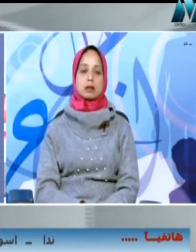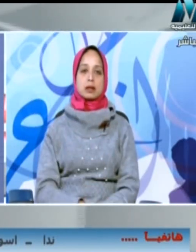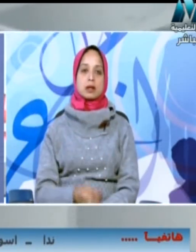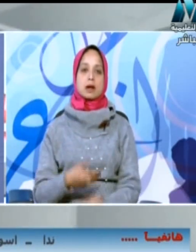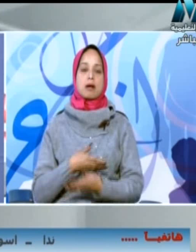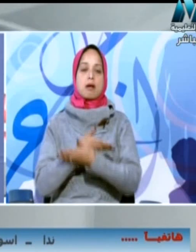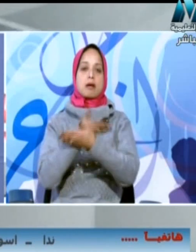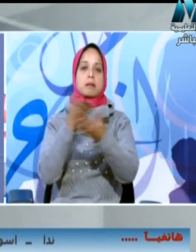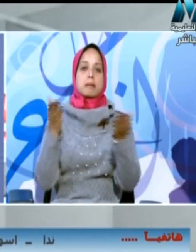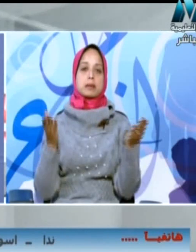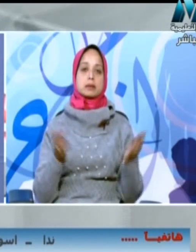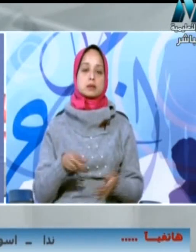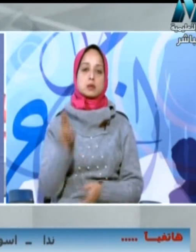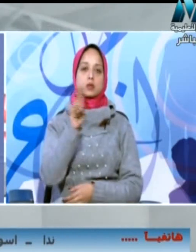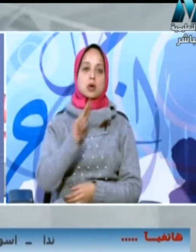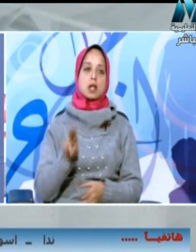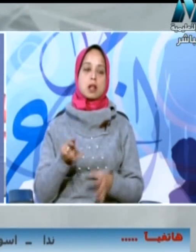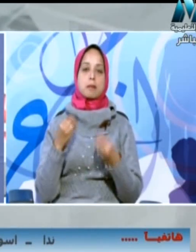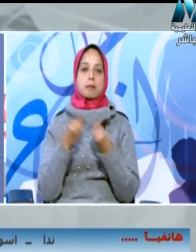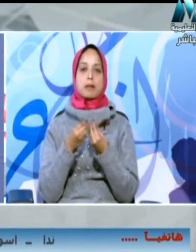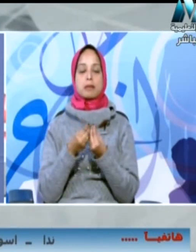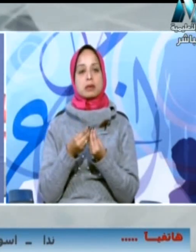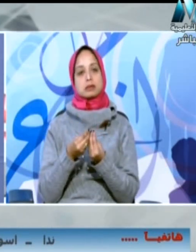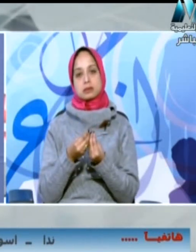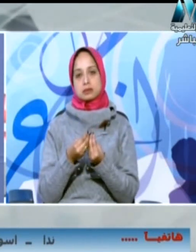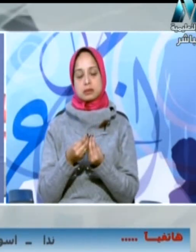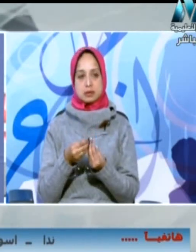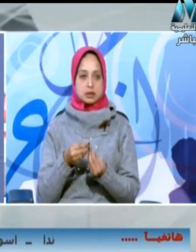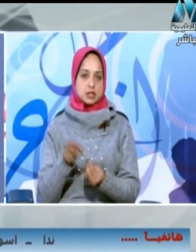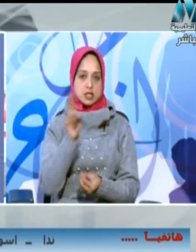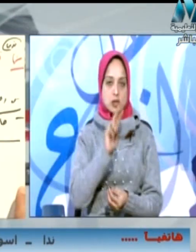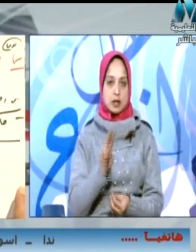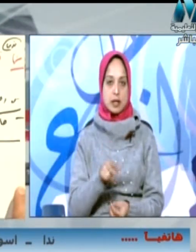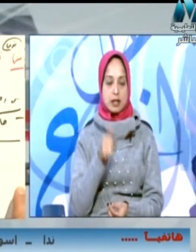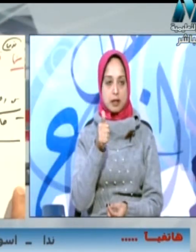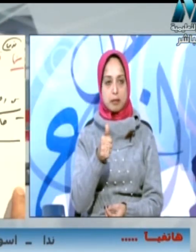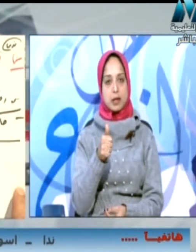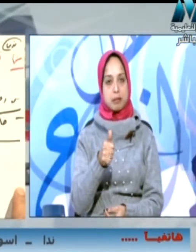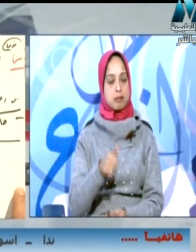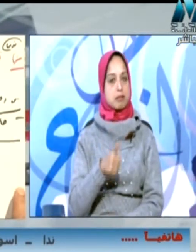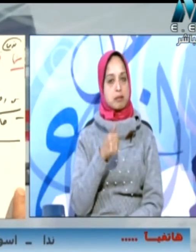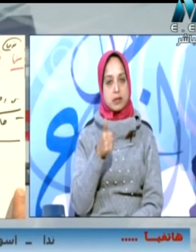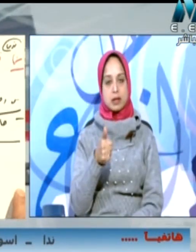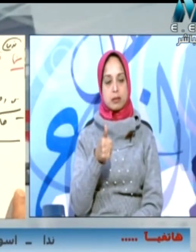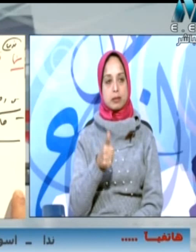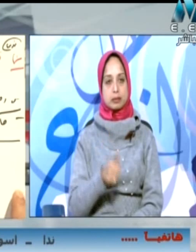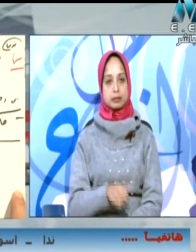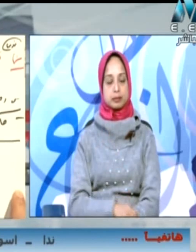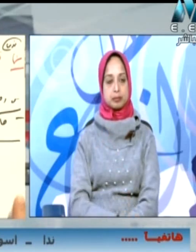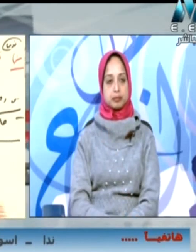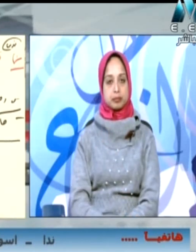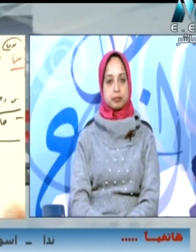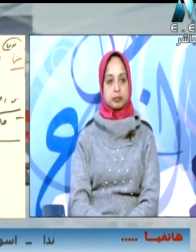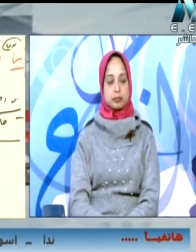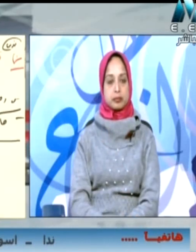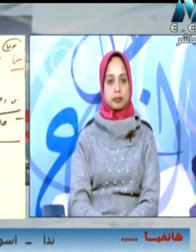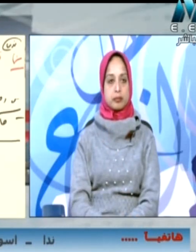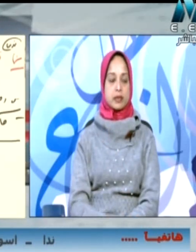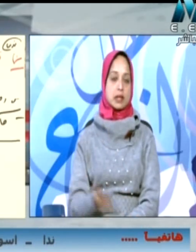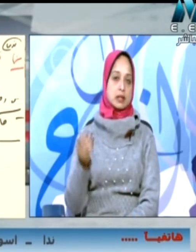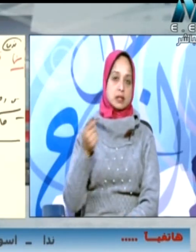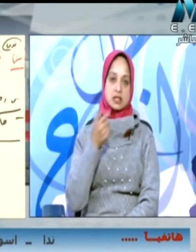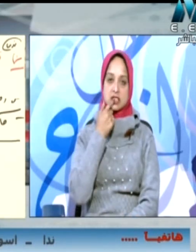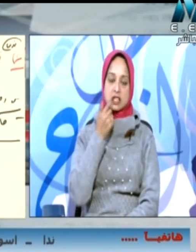معاكي شوية. خليكي معايا كده، أنت سألت سؤال، السؤال ده جميل جدا وحلو، كويس أوي. أنت معايا؟ هو ده في ثانوية عامة